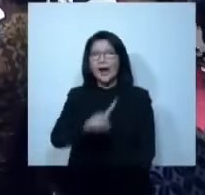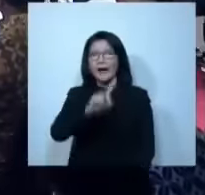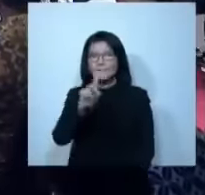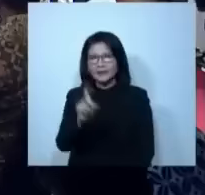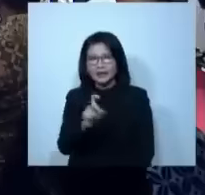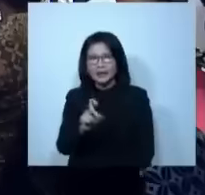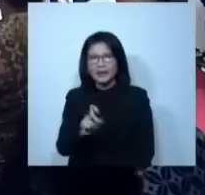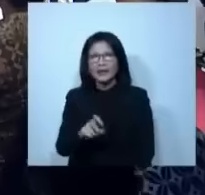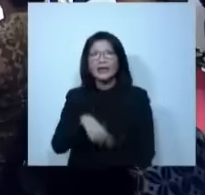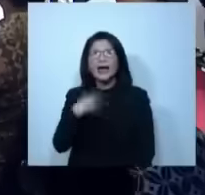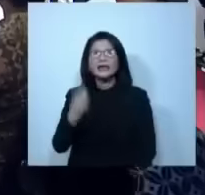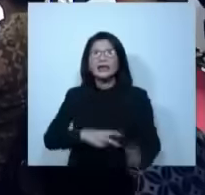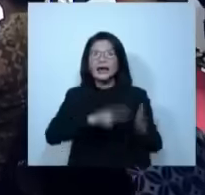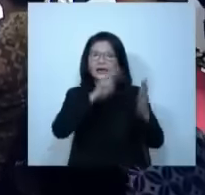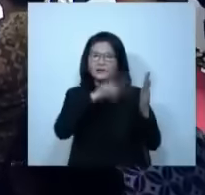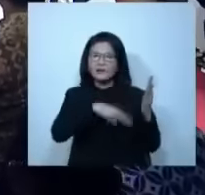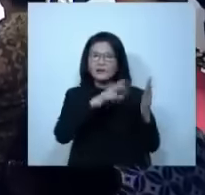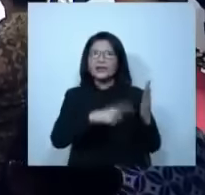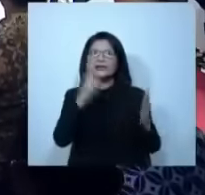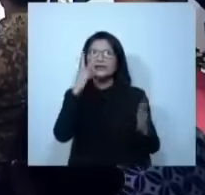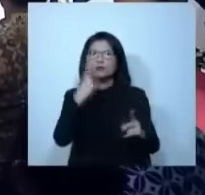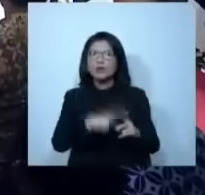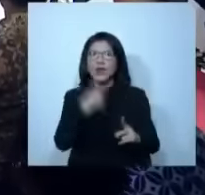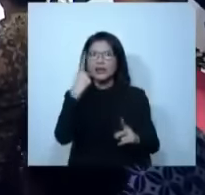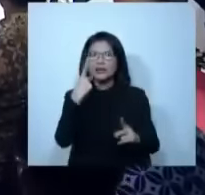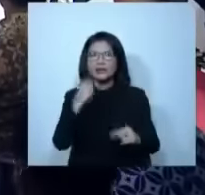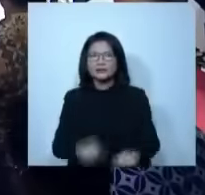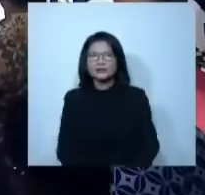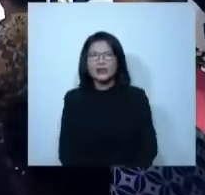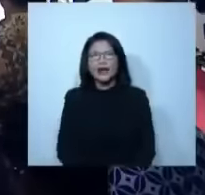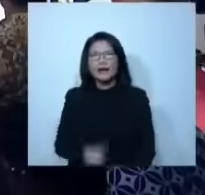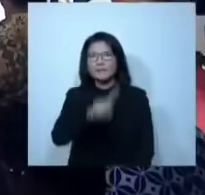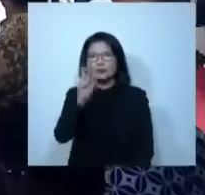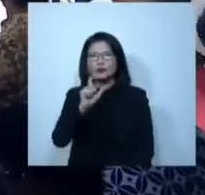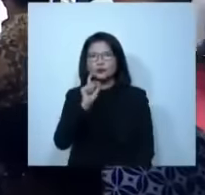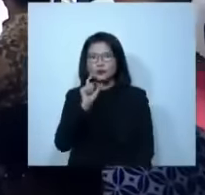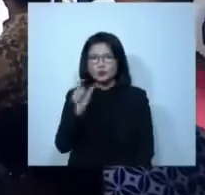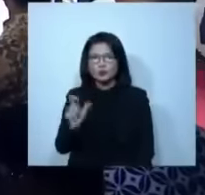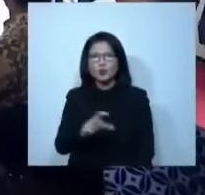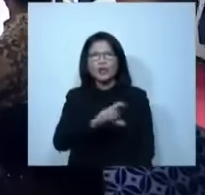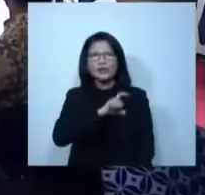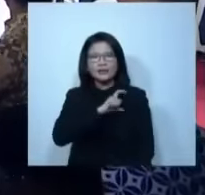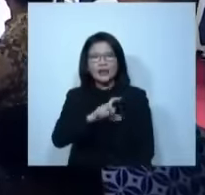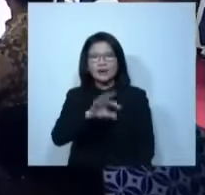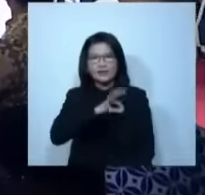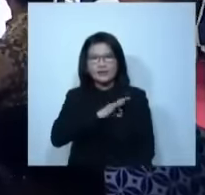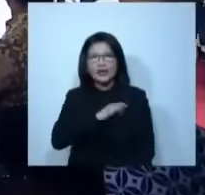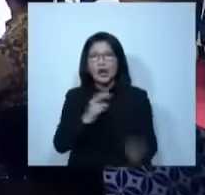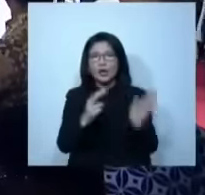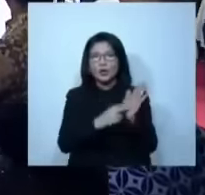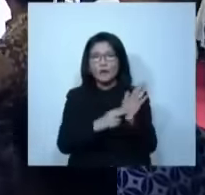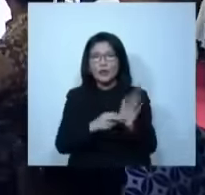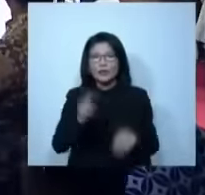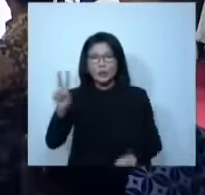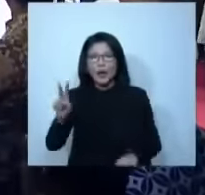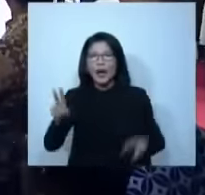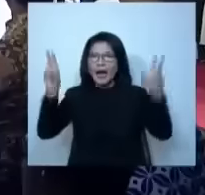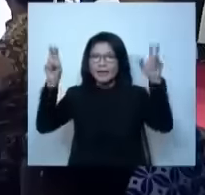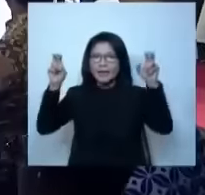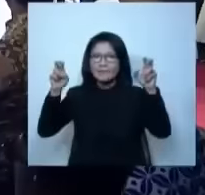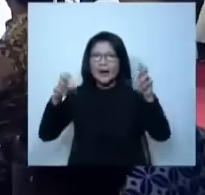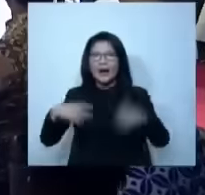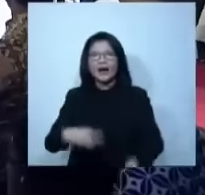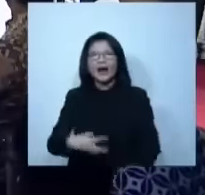Pertanyaan hanya akan dibacakan satu kali. Pertanyaan untuk calon presiden nomor urut 2 adalah tema